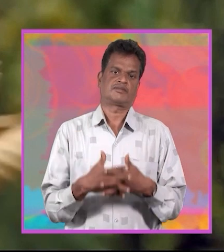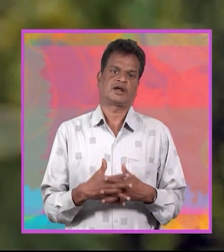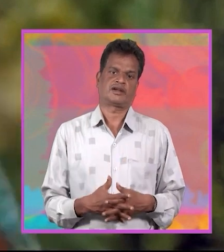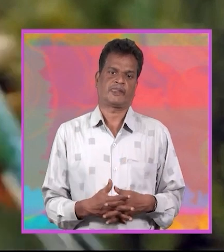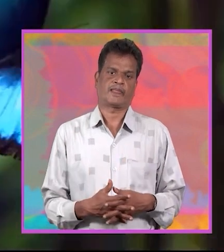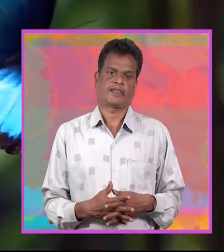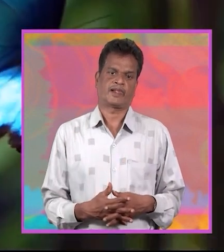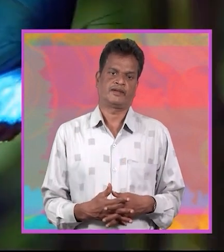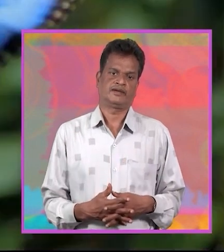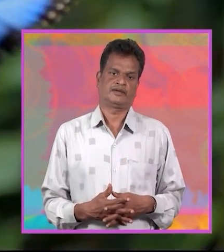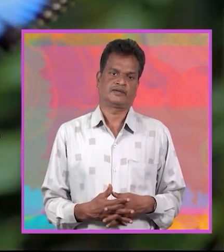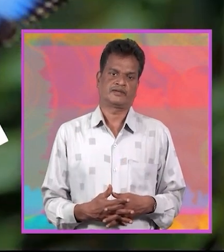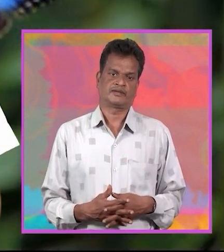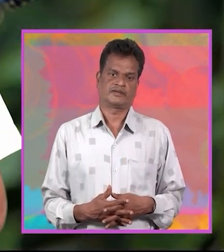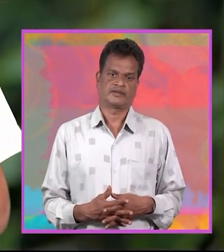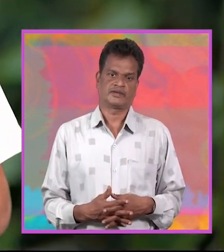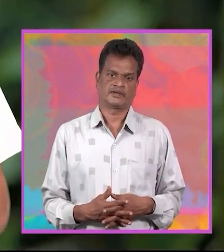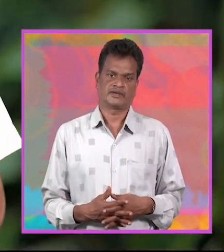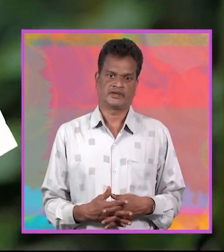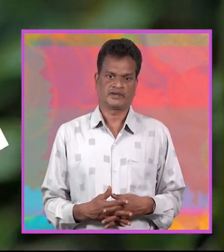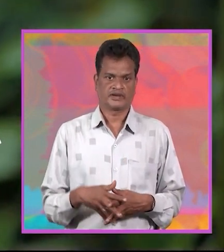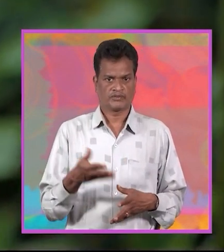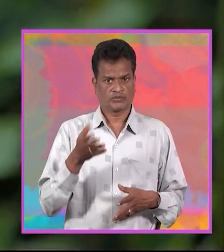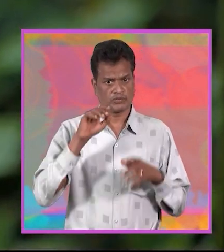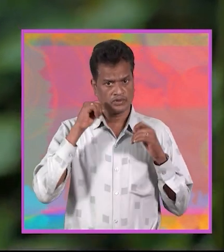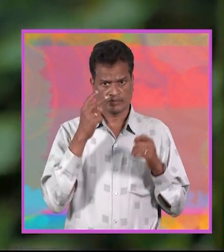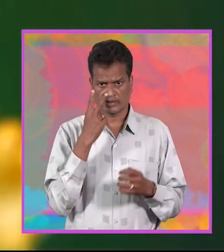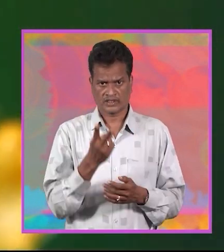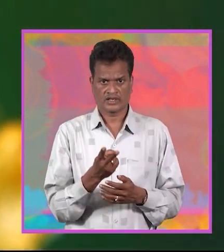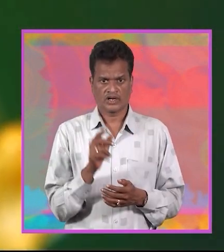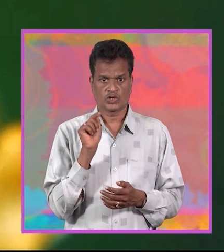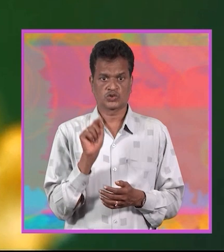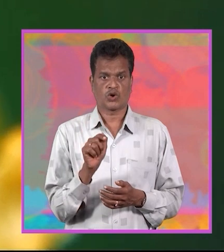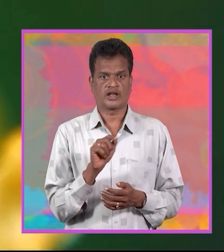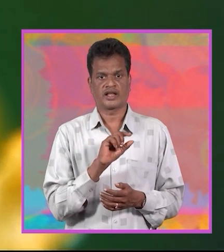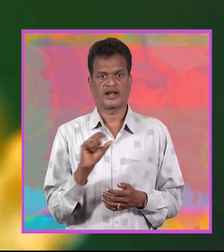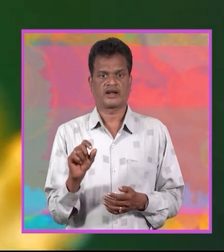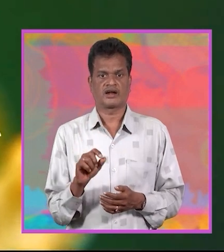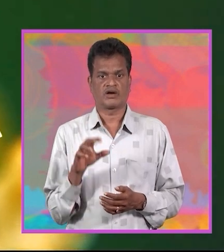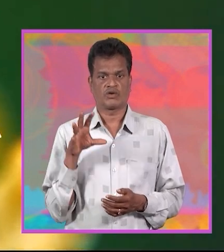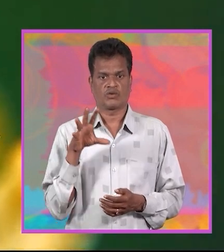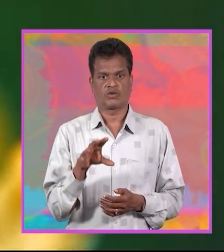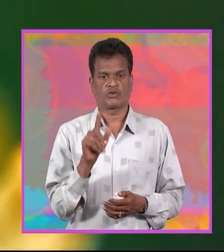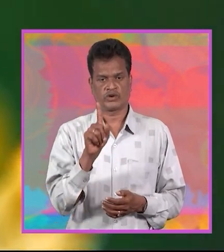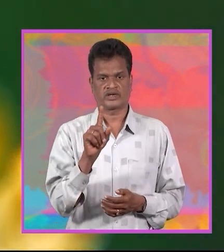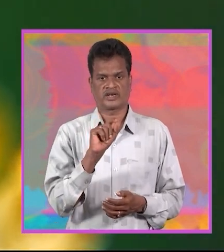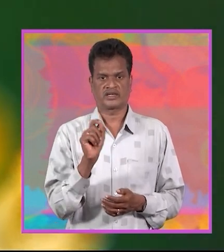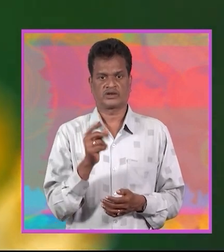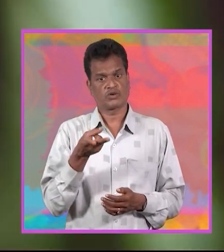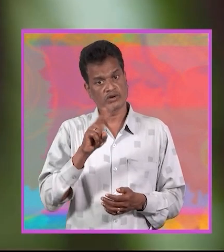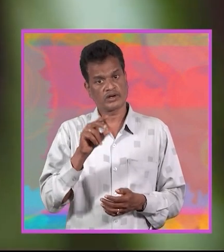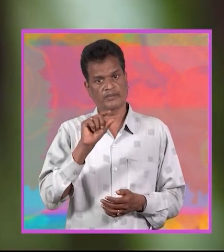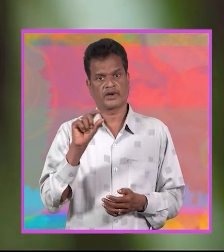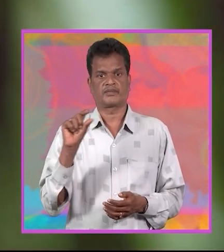நண்பனே. சொல்லிலங்கணத்தை பற்றி பார்த்தீர்கள். சொல் என்றால் ஓர் எழுத்தோ ஒன்றுக்கு மேற்பட்ட